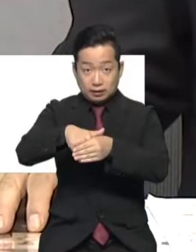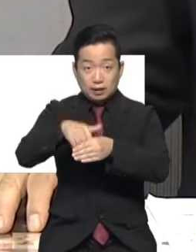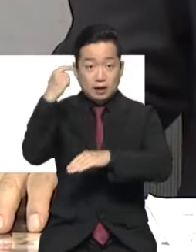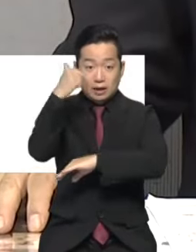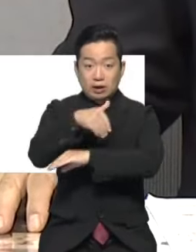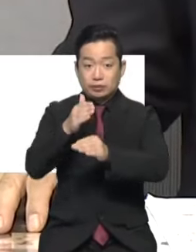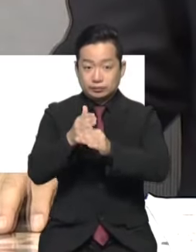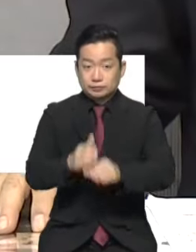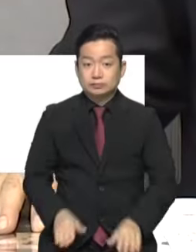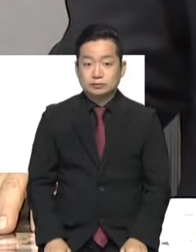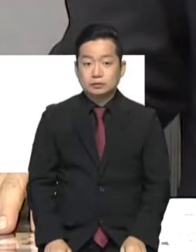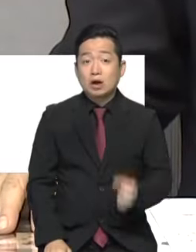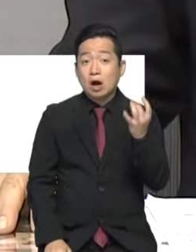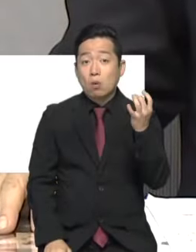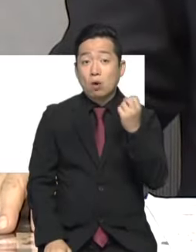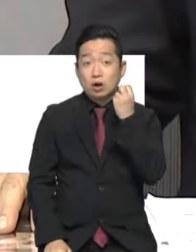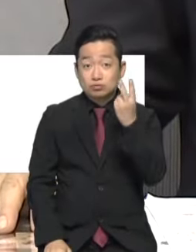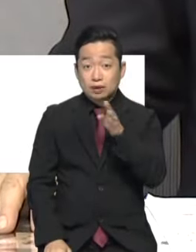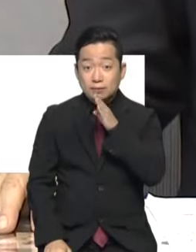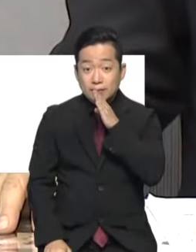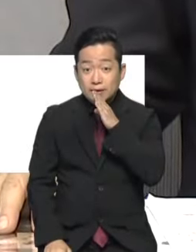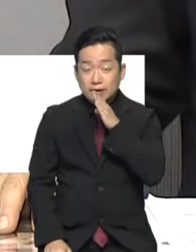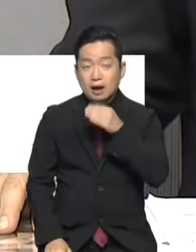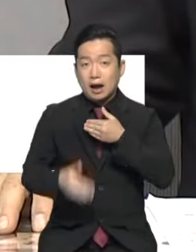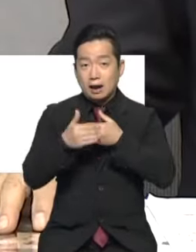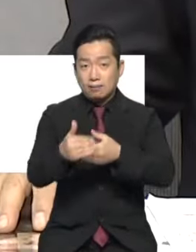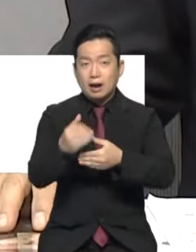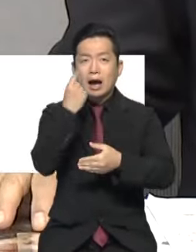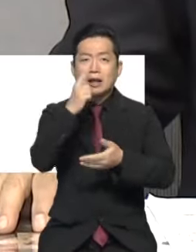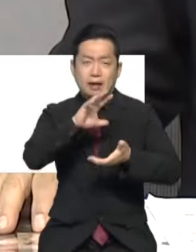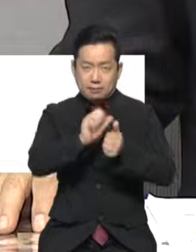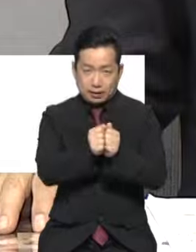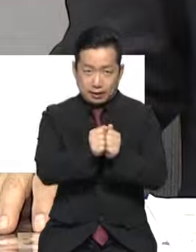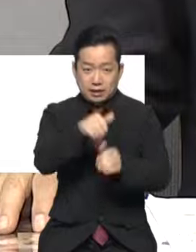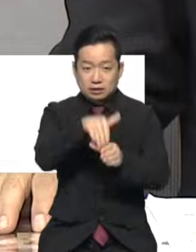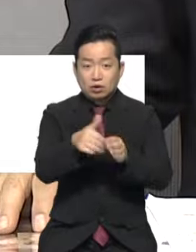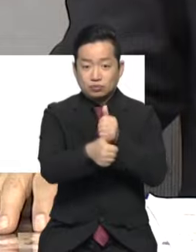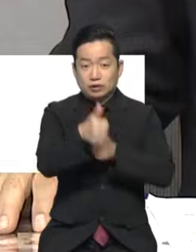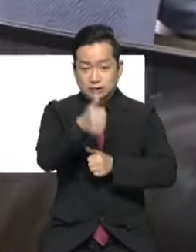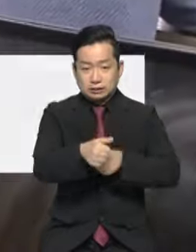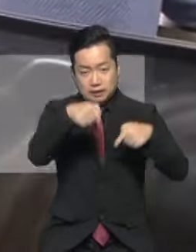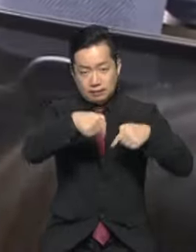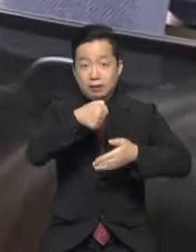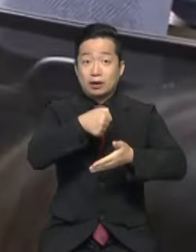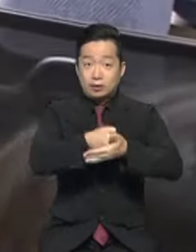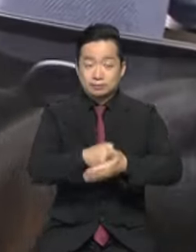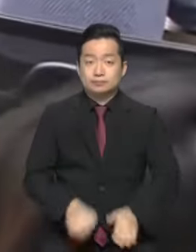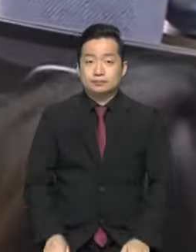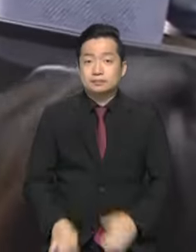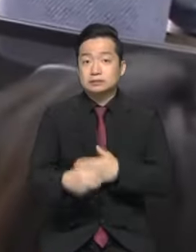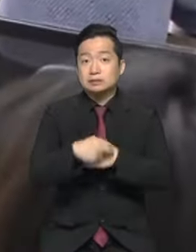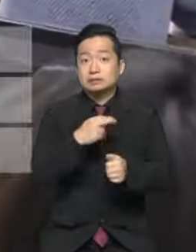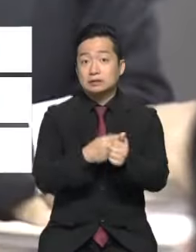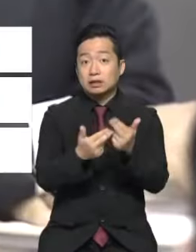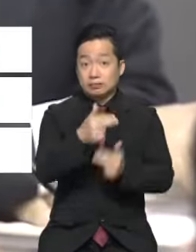달 정도 걸리지만 절차상 한 달 내에 할 수 있도록 선관위원장과 상의해서 결정하도록 하겠습니다. 의협